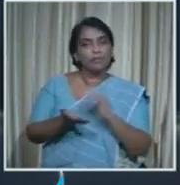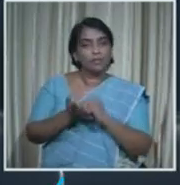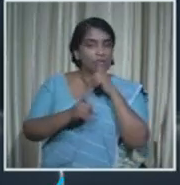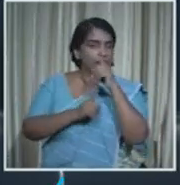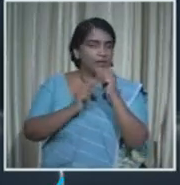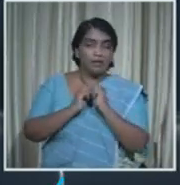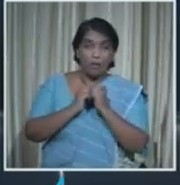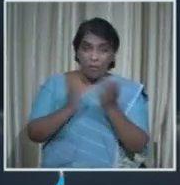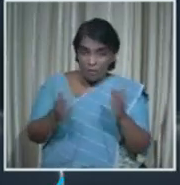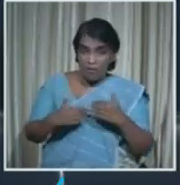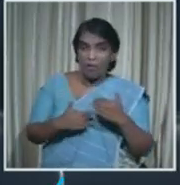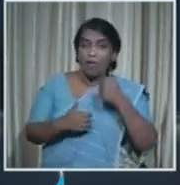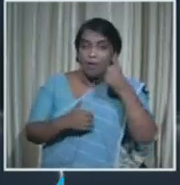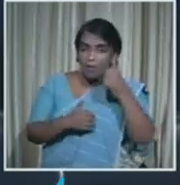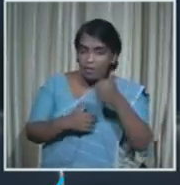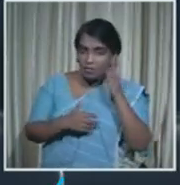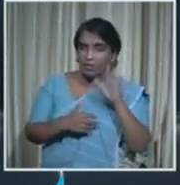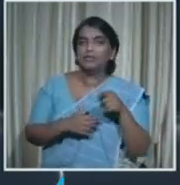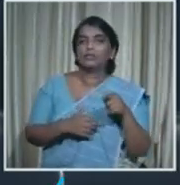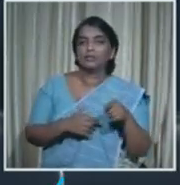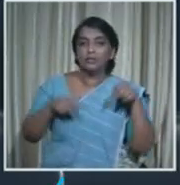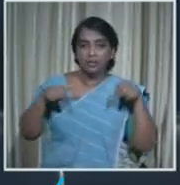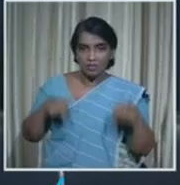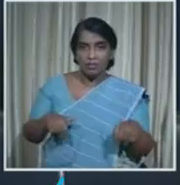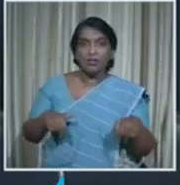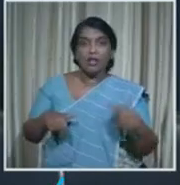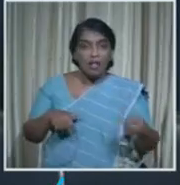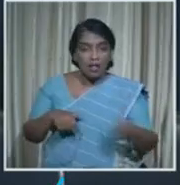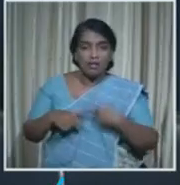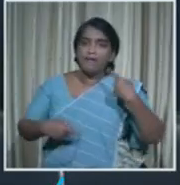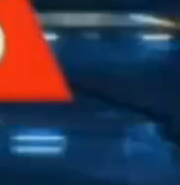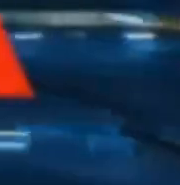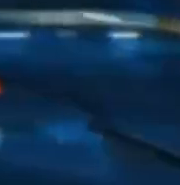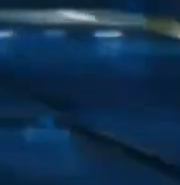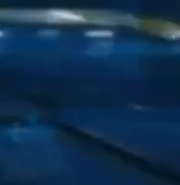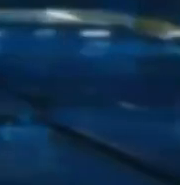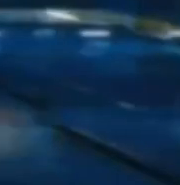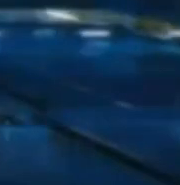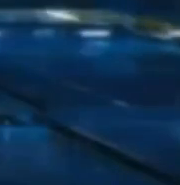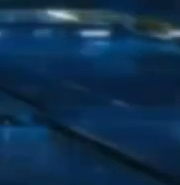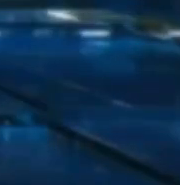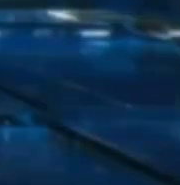ඕන නම් හොඳම එක තමයි අද අපි මේ දවස්සේ මේ විවාද ඉදිරියට ගෙනියමු